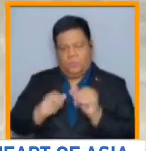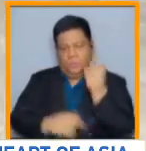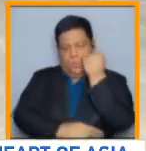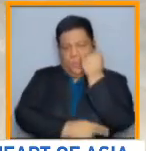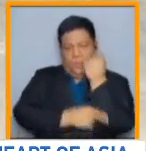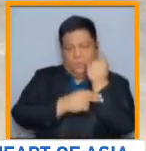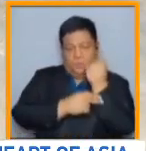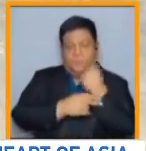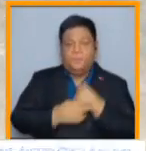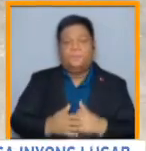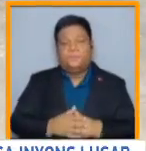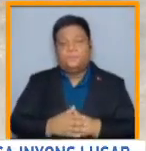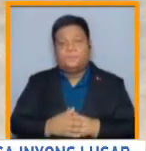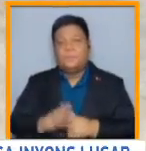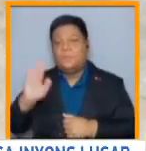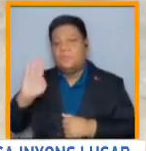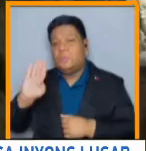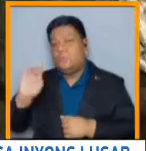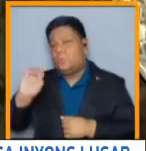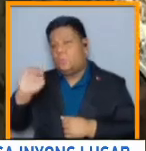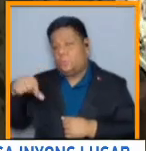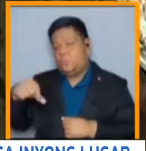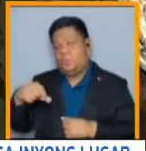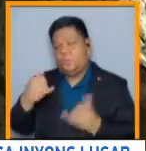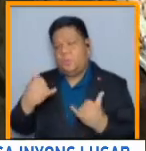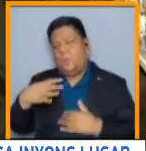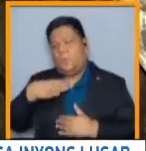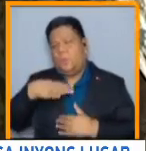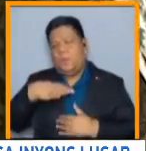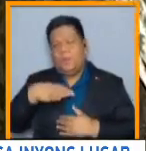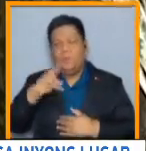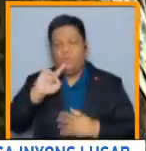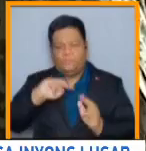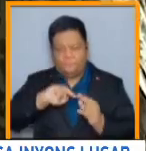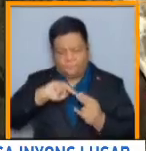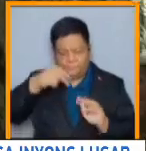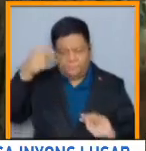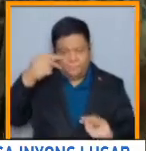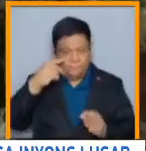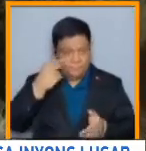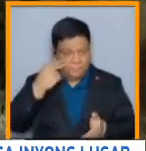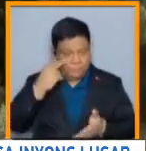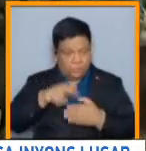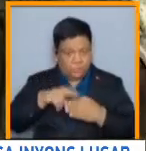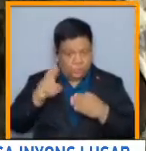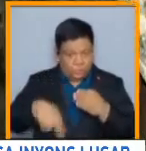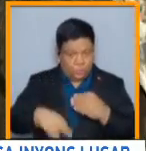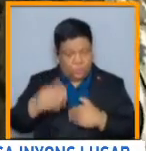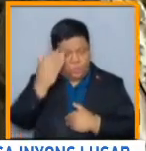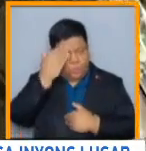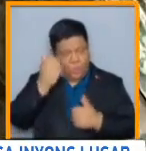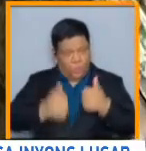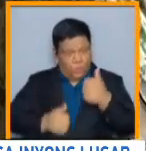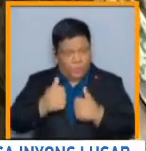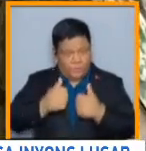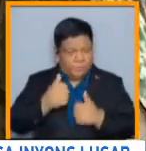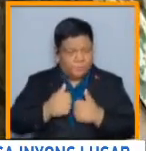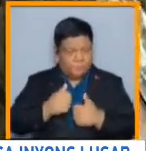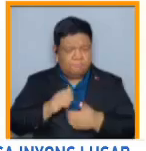Quarantine, hinihintay pa ang resulta ng genome sequencing upang mabatid kung anong variant ng COVID-19 ang tumama kay